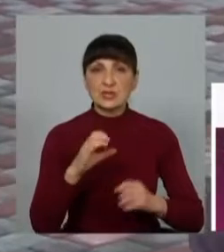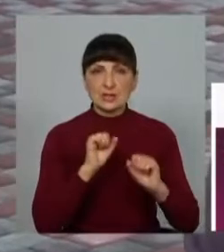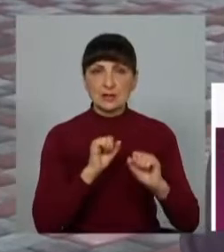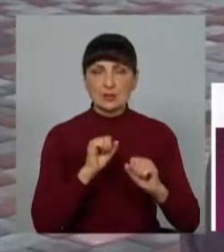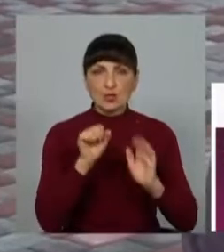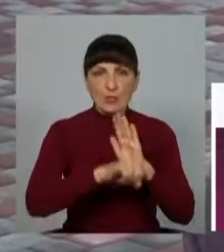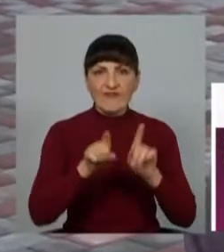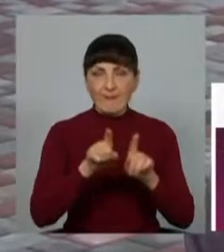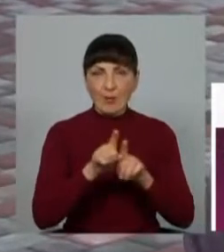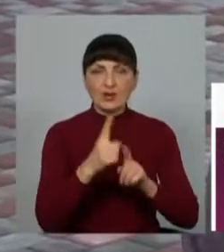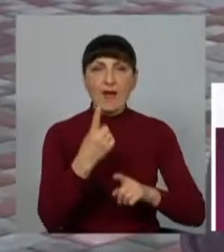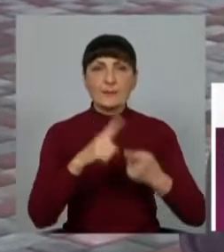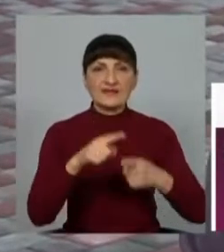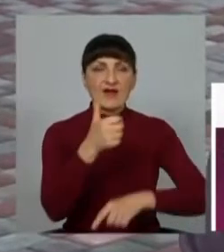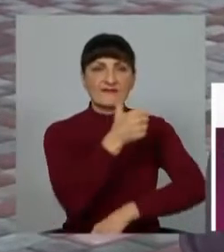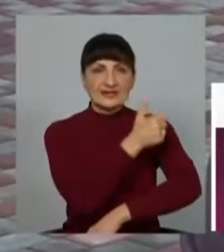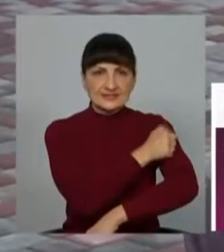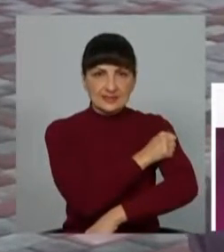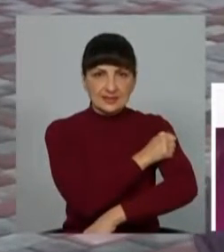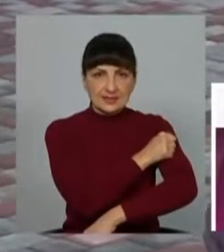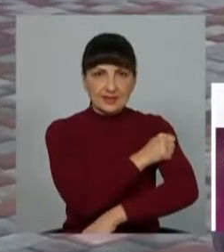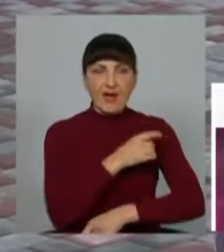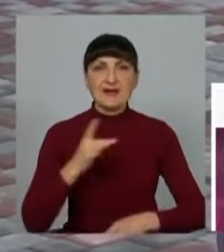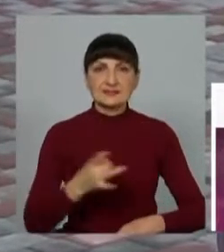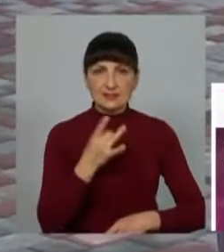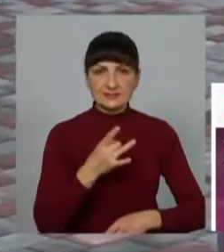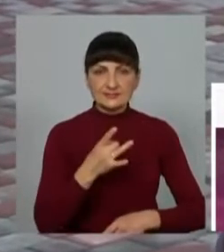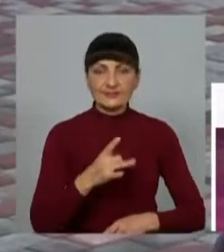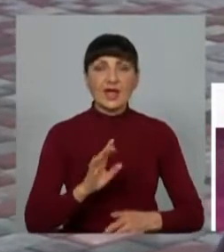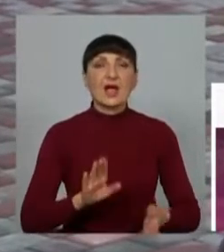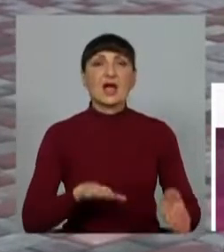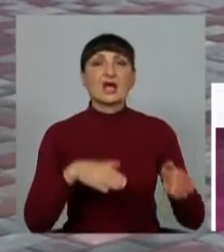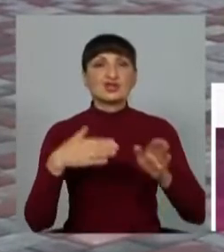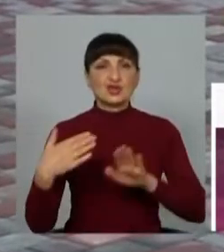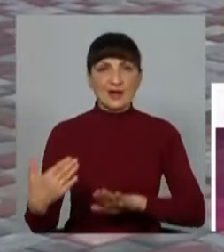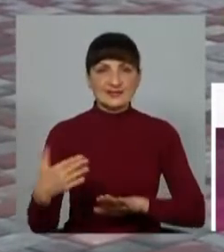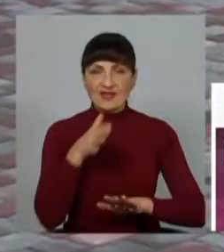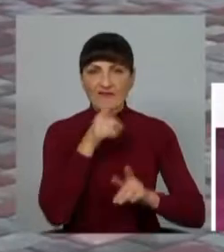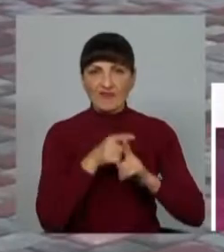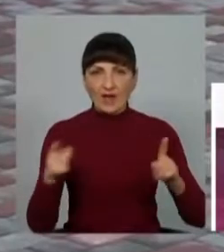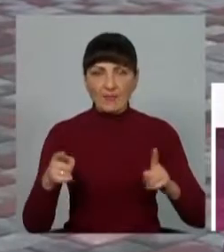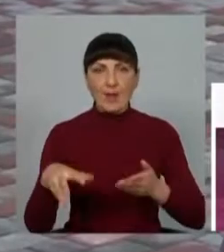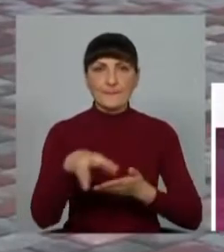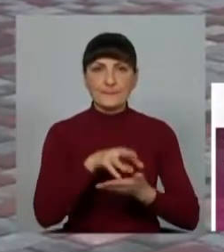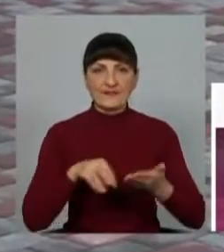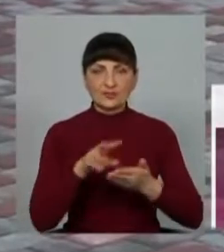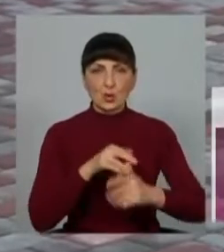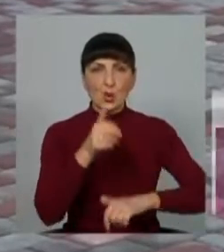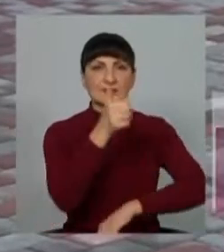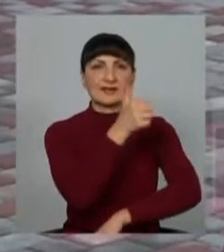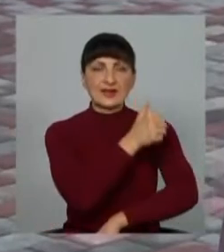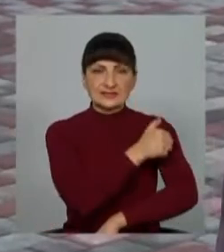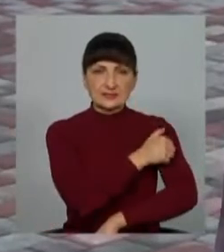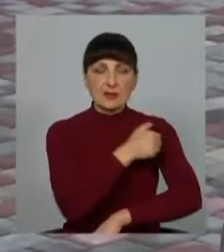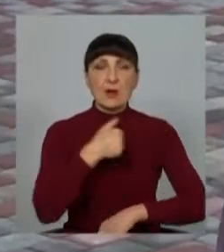мы одним видом вакцины один раз привились, потом через рекомендуемое время мы бустерной дозой